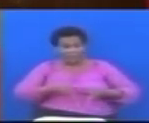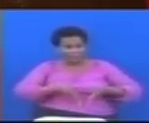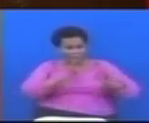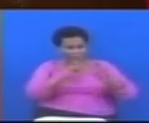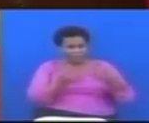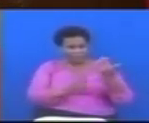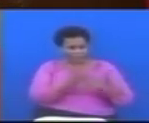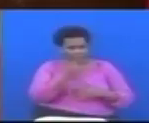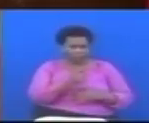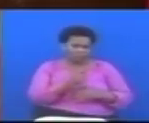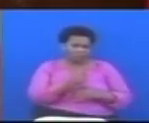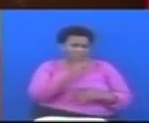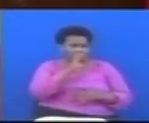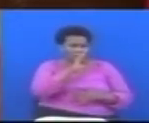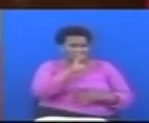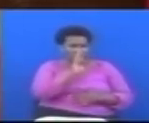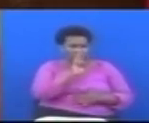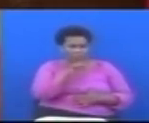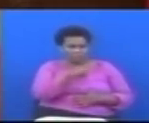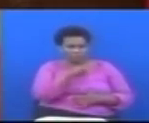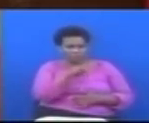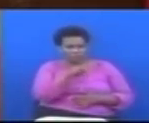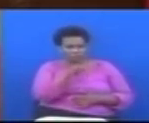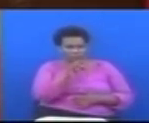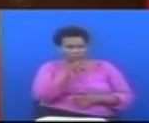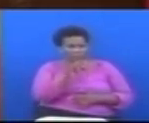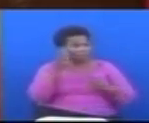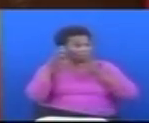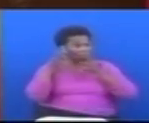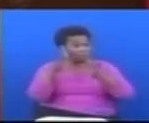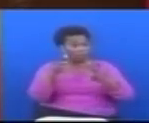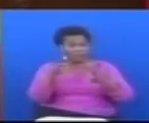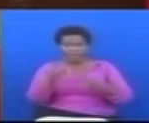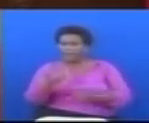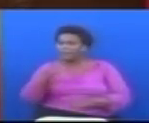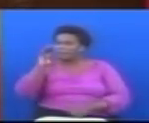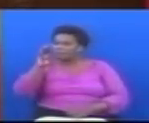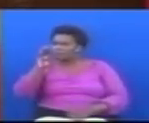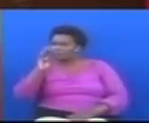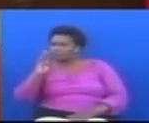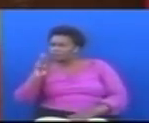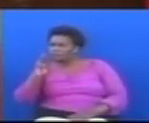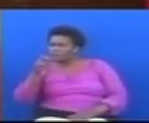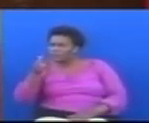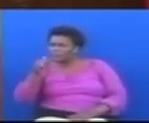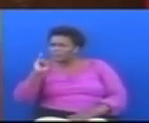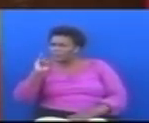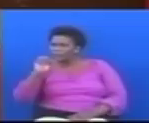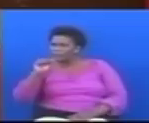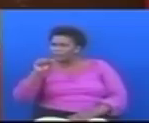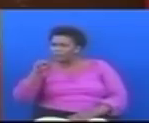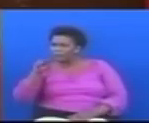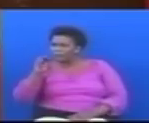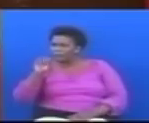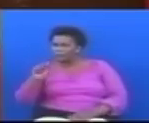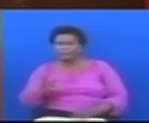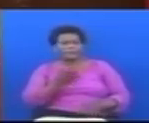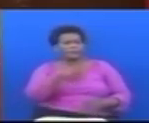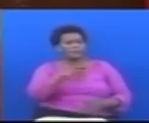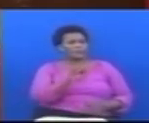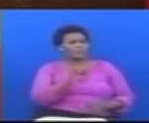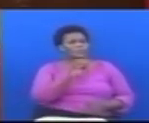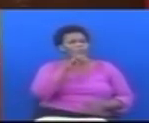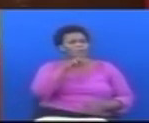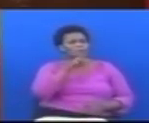Butiama mpaka Mgumu. Barabara hizi zimekuwa zikijengwa kwa kusuasua. Ningependa kujua ni lini ujenzi wa barabara hizi